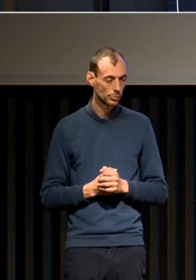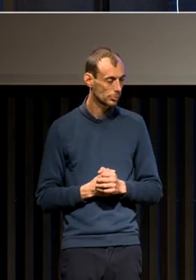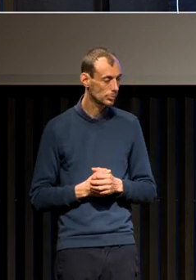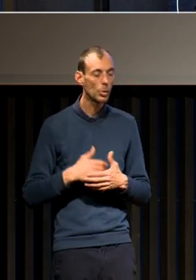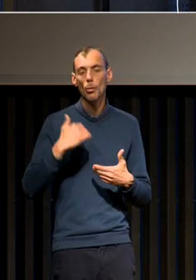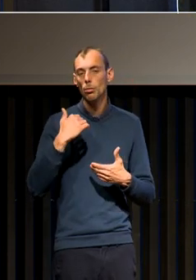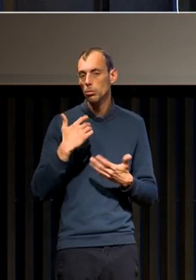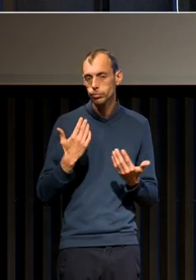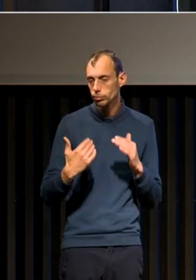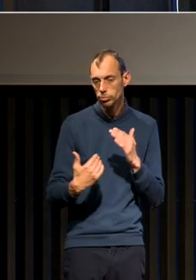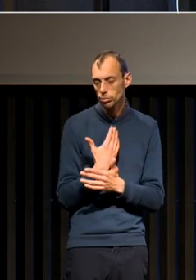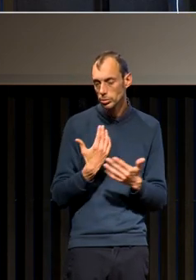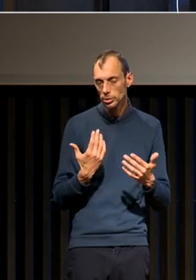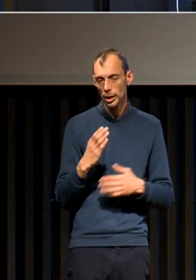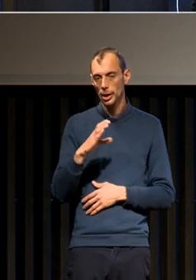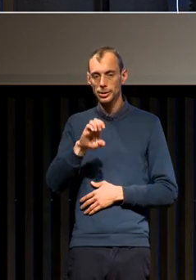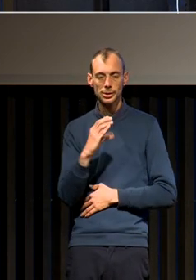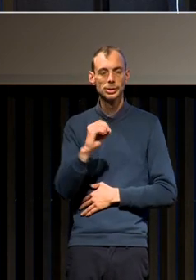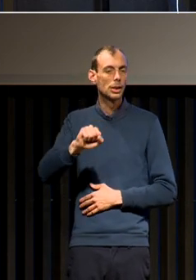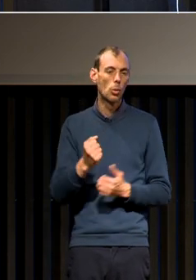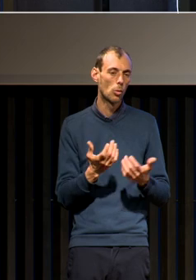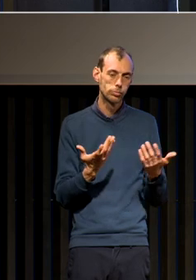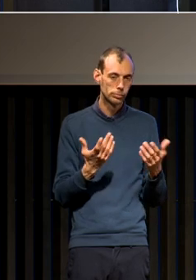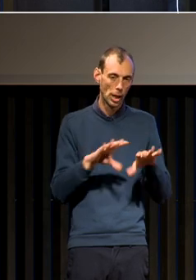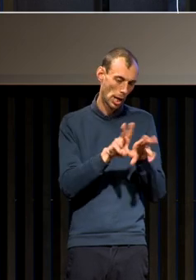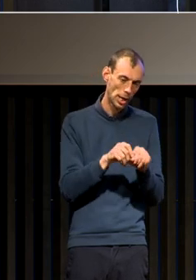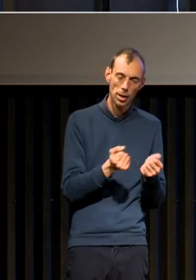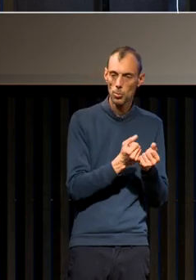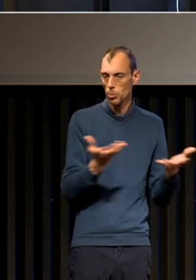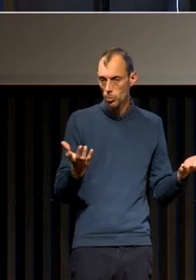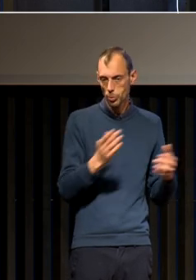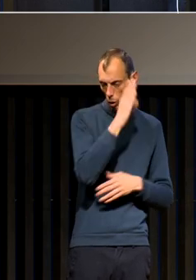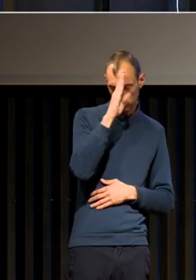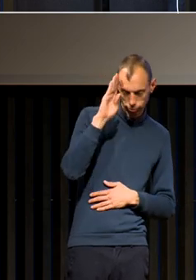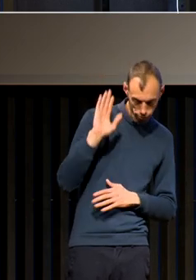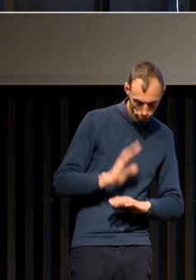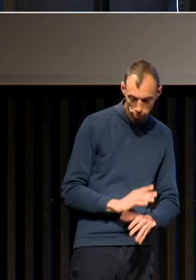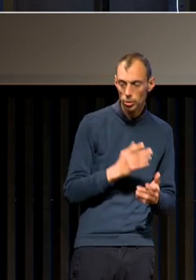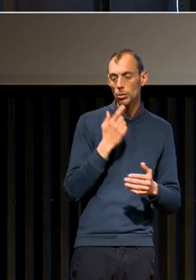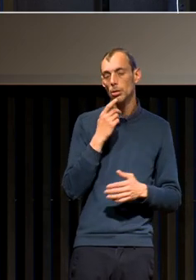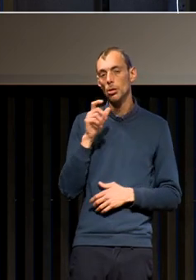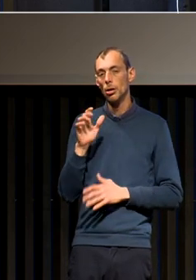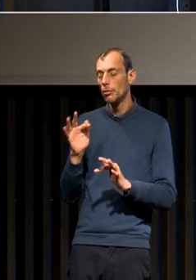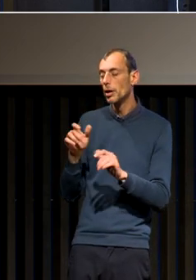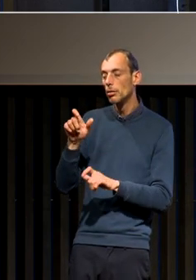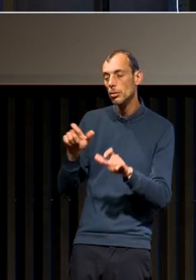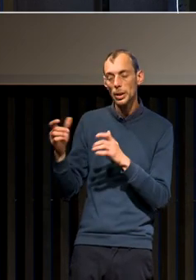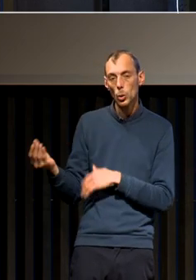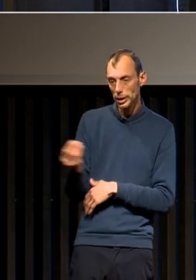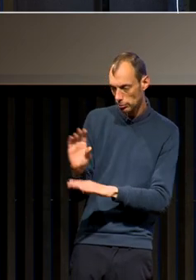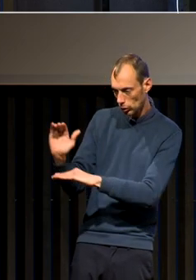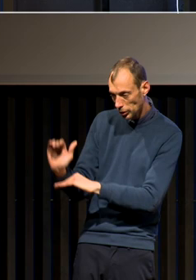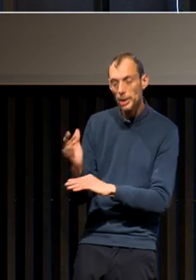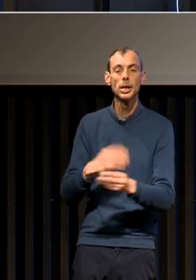pluridisciplinaire, je ne reviendrai pas. Nous avons pour mission d'organiser le tiers donneur et aussi de préserver la fertilité. C'est pour ça que la dernière partie